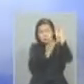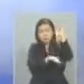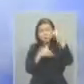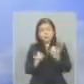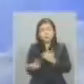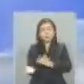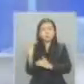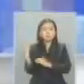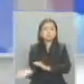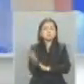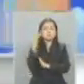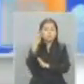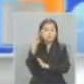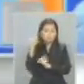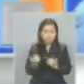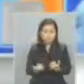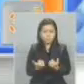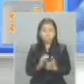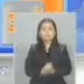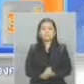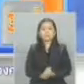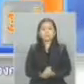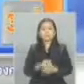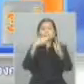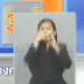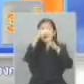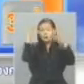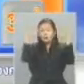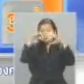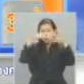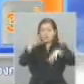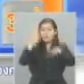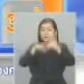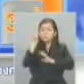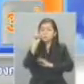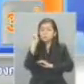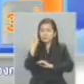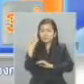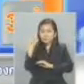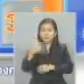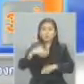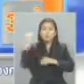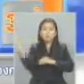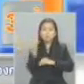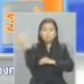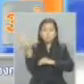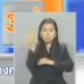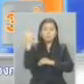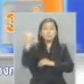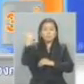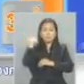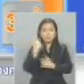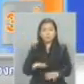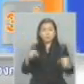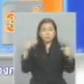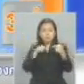งนี้กันค่ะ ภาคเหนือมีฝนฟ้าคะนองกระจาย160ของพื้นที่กับมีลมกระโชกแรงบางแห่งส่วนมากที่บริเวณ